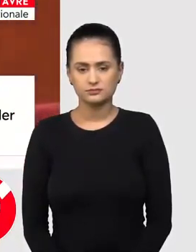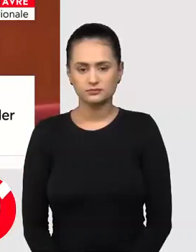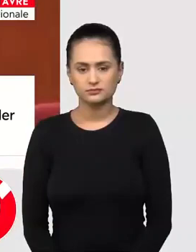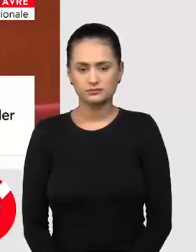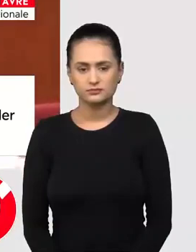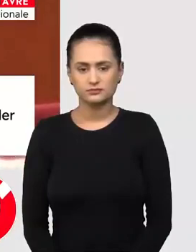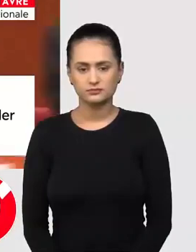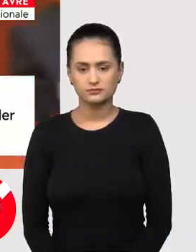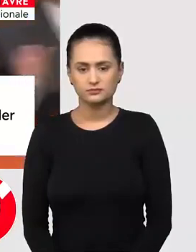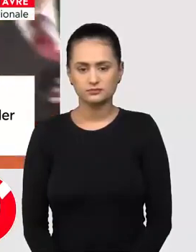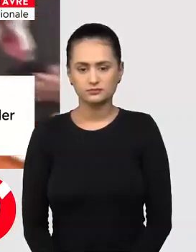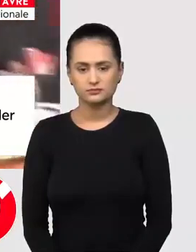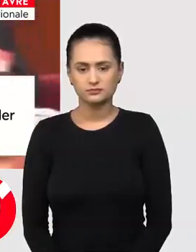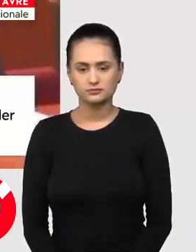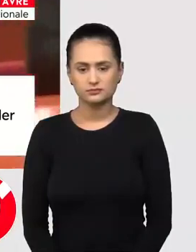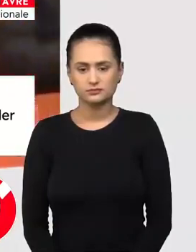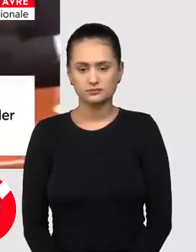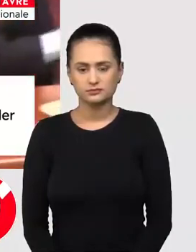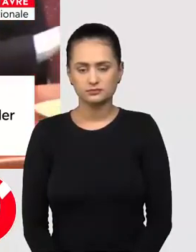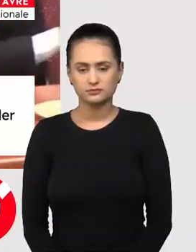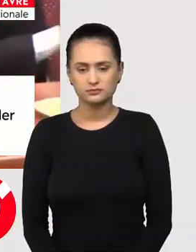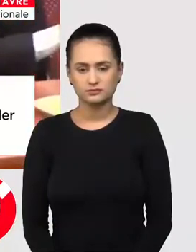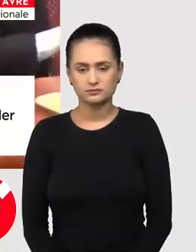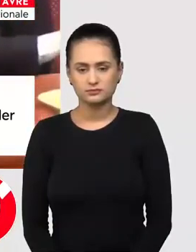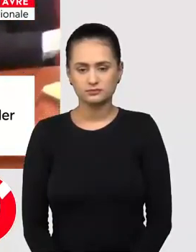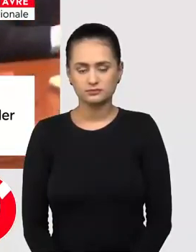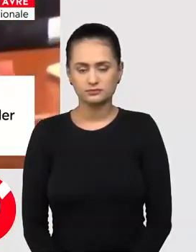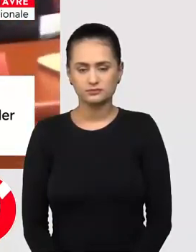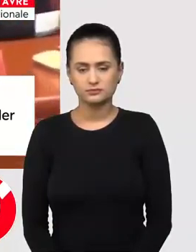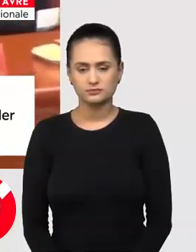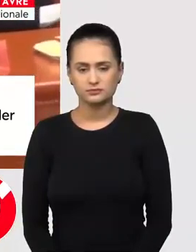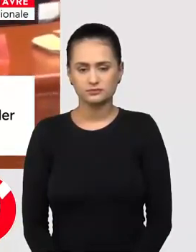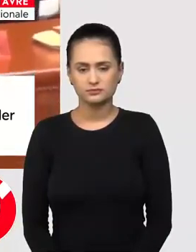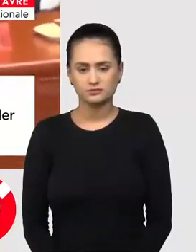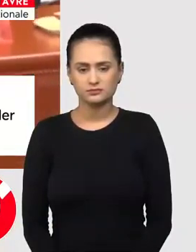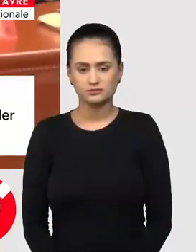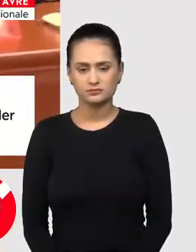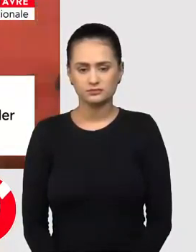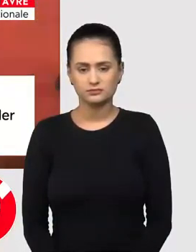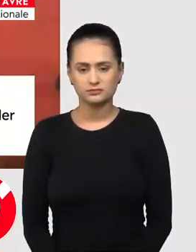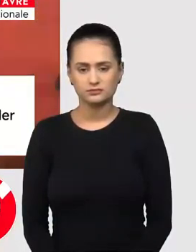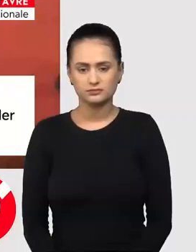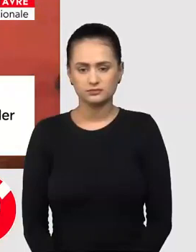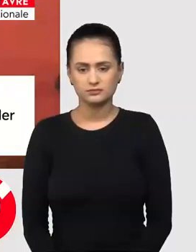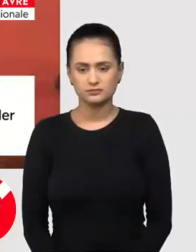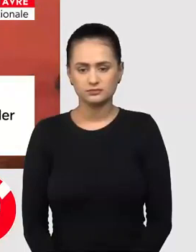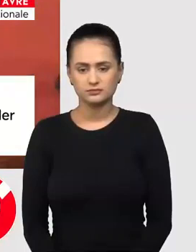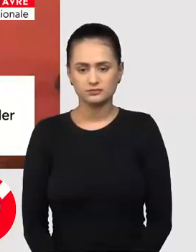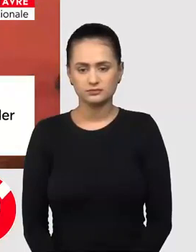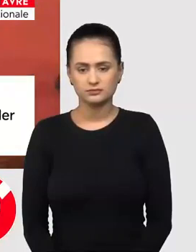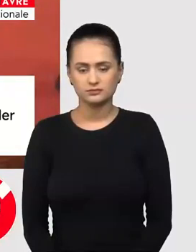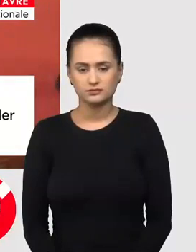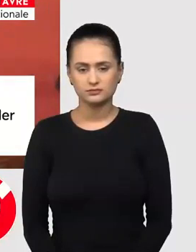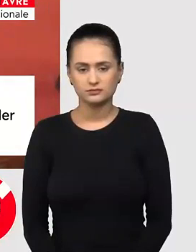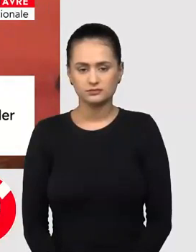piață. Ce mai vedem? Vedem practic de la Mao Zedong încoace